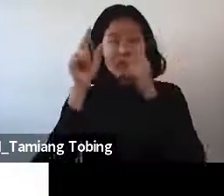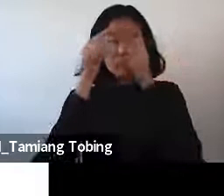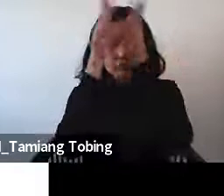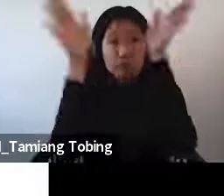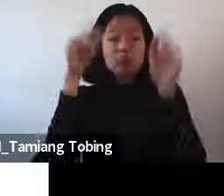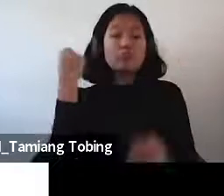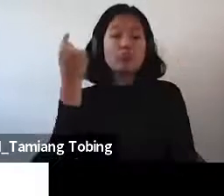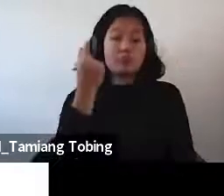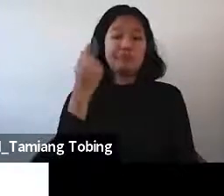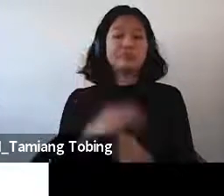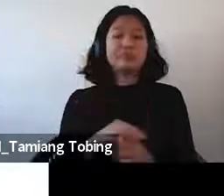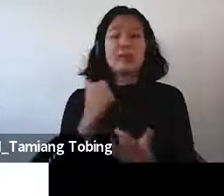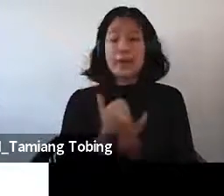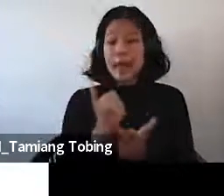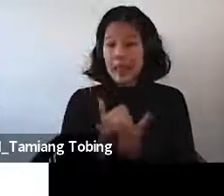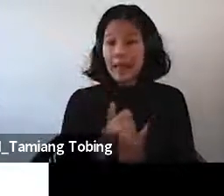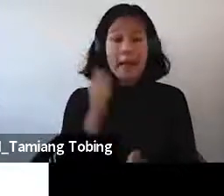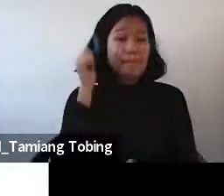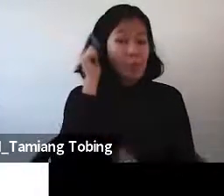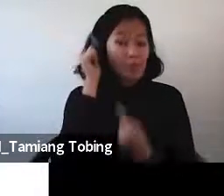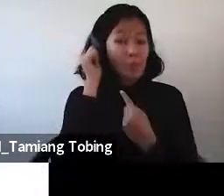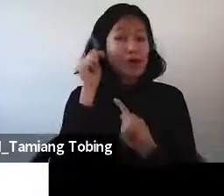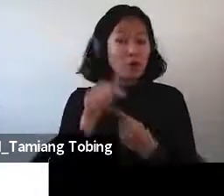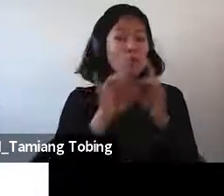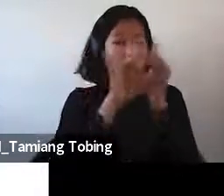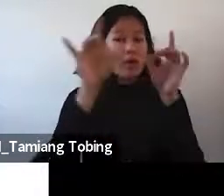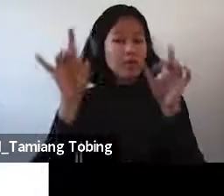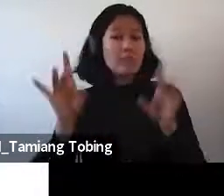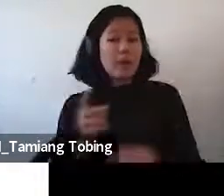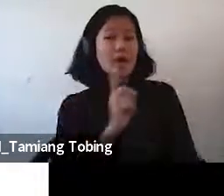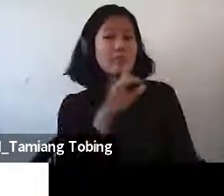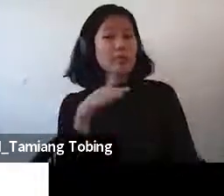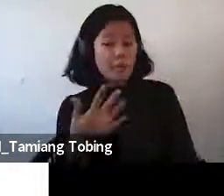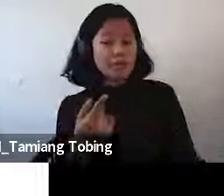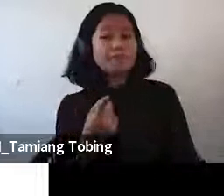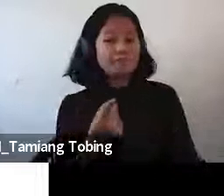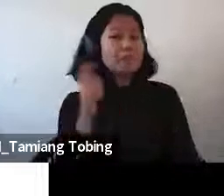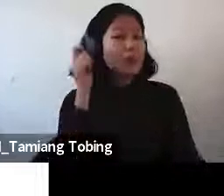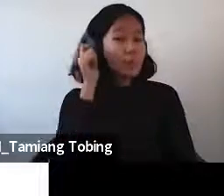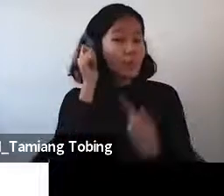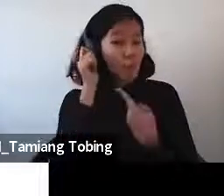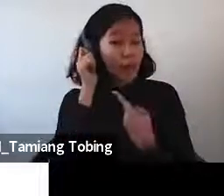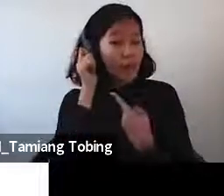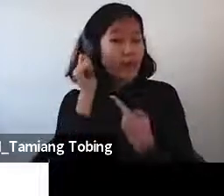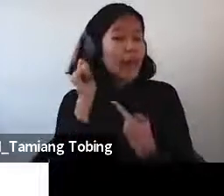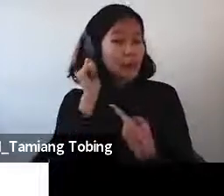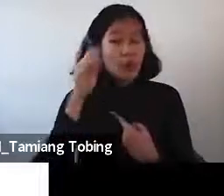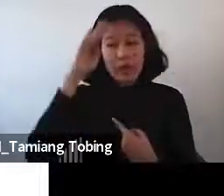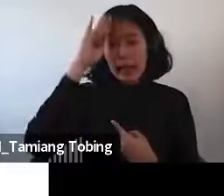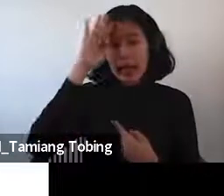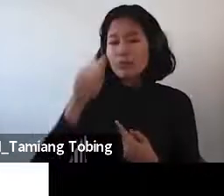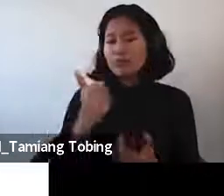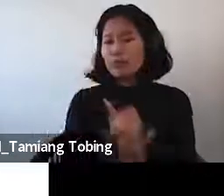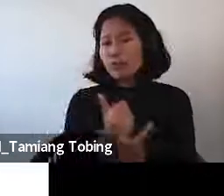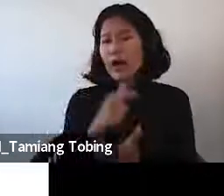broodstock. Padahal perempuan itu sangat bervariasi karena mereka semua, perempuan dan juga laki-laki, itu